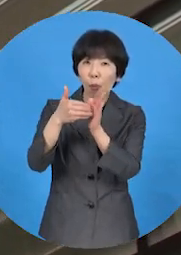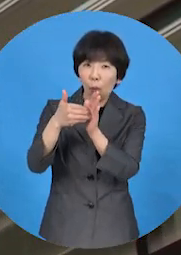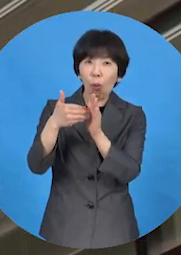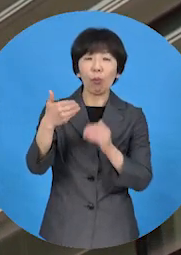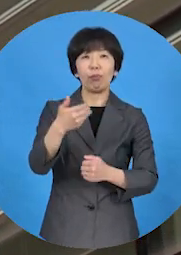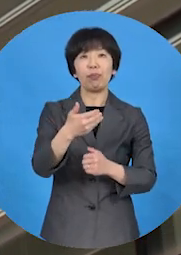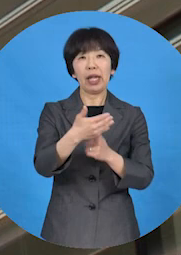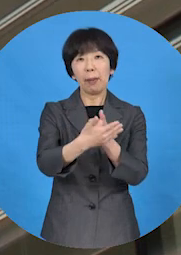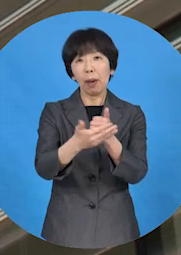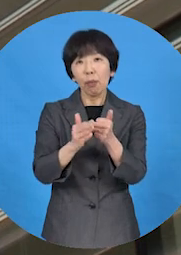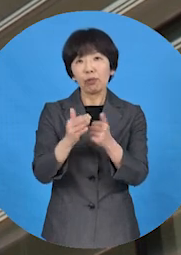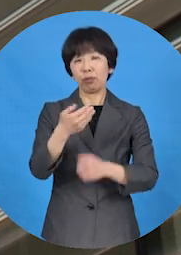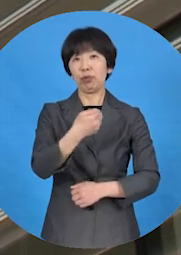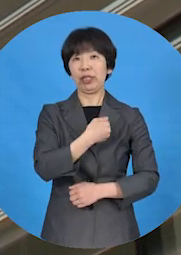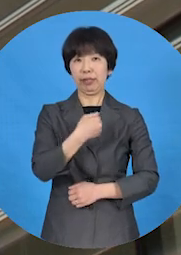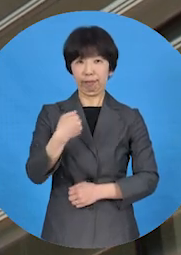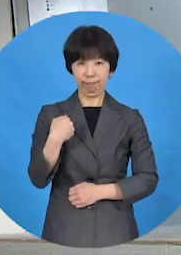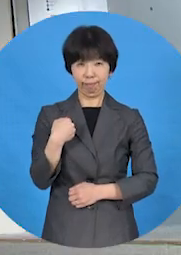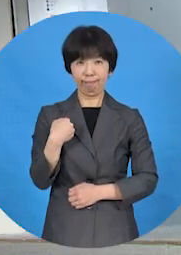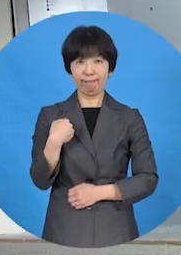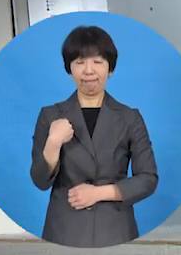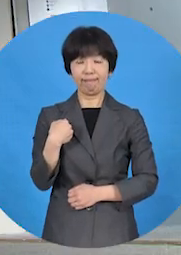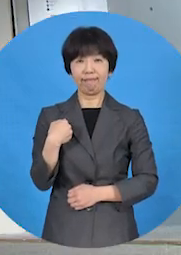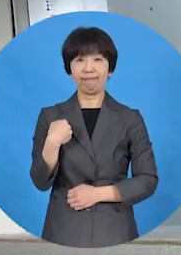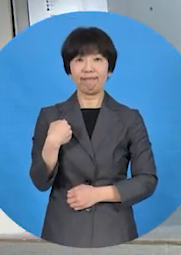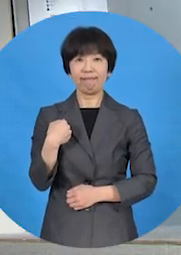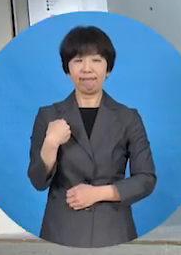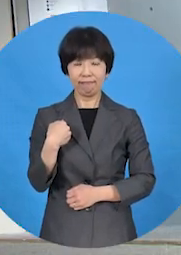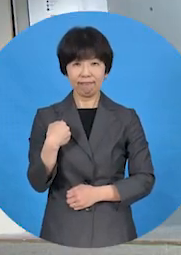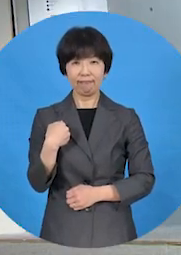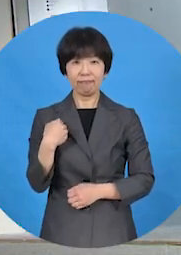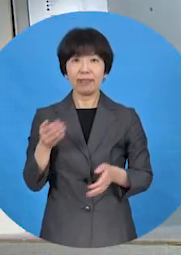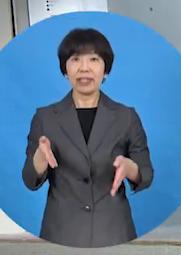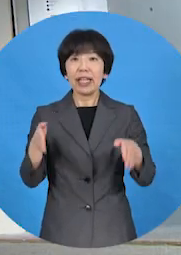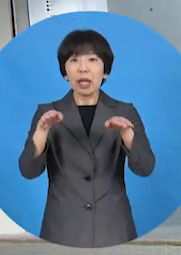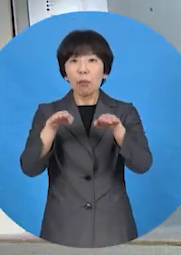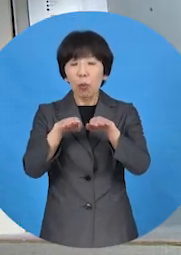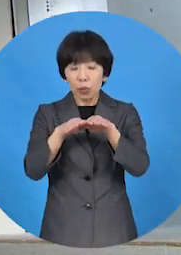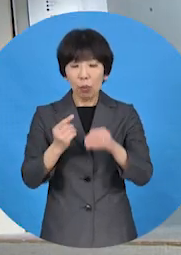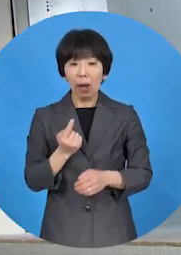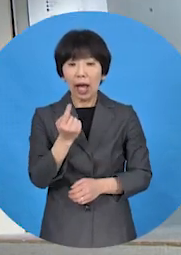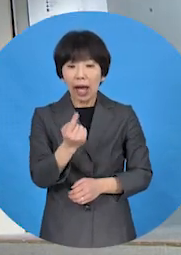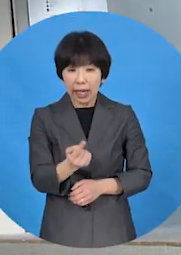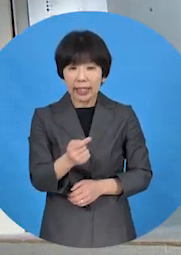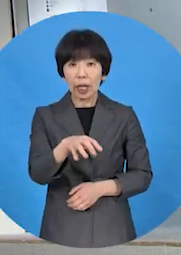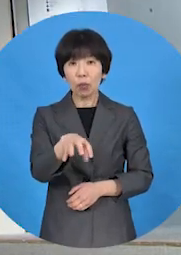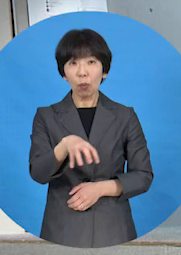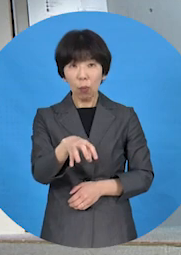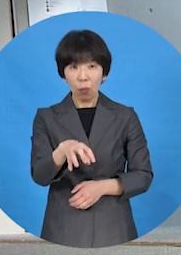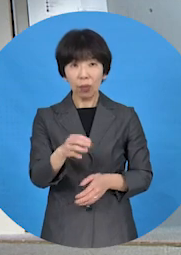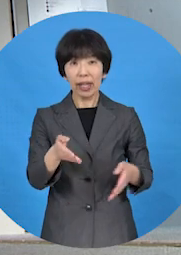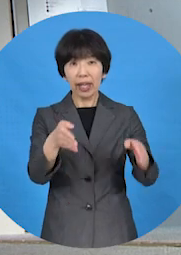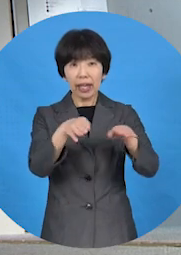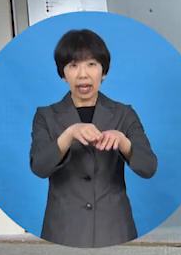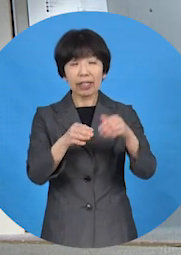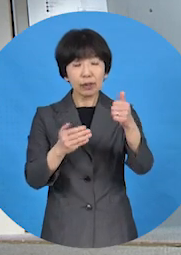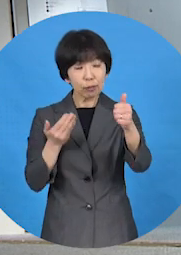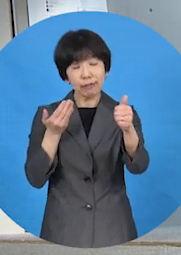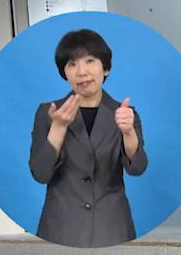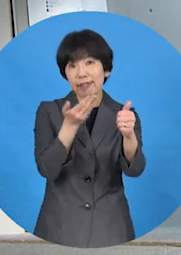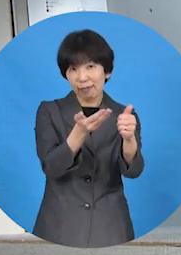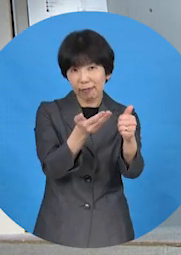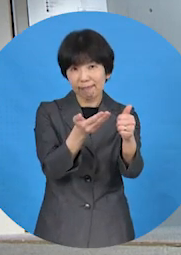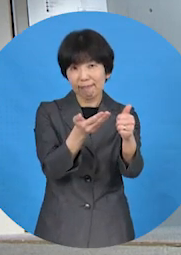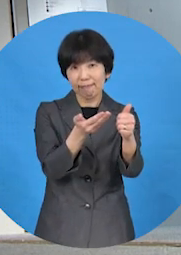環境を整えてくれます。3階まで吹き抜けとなっているエントランスで館長に伺いました。